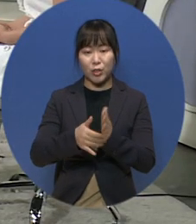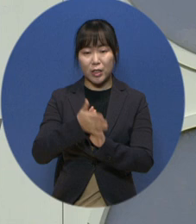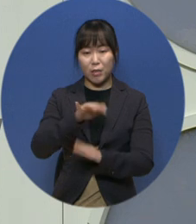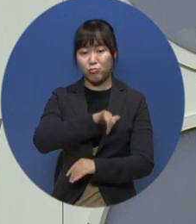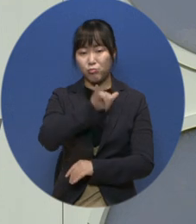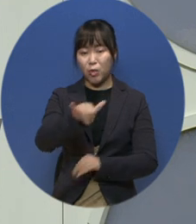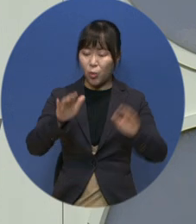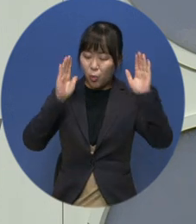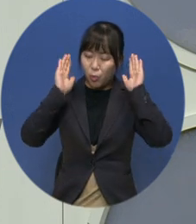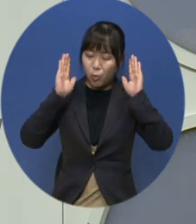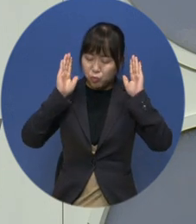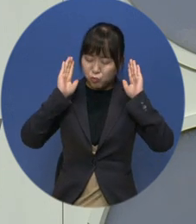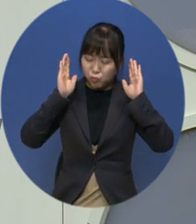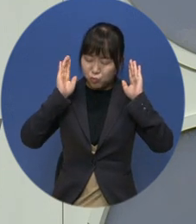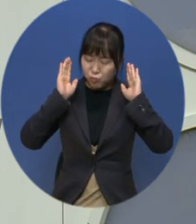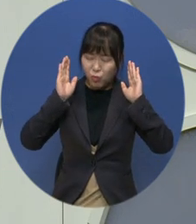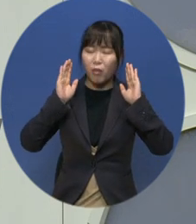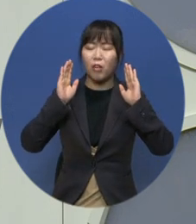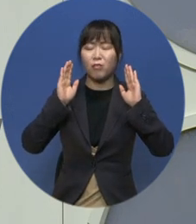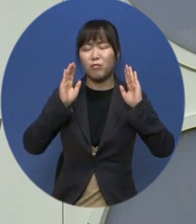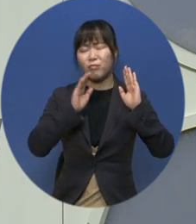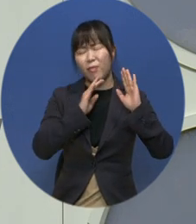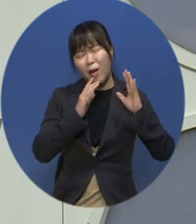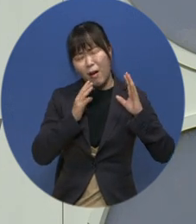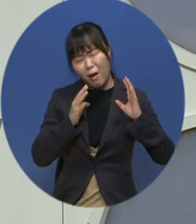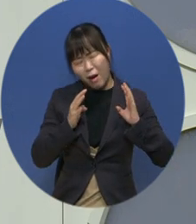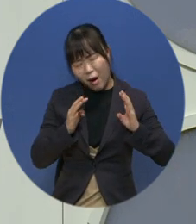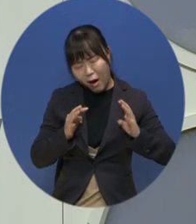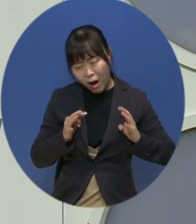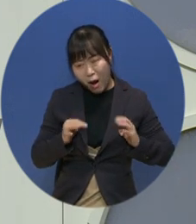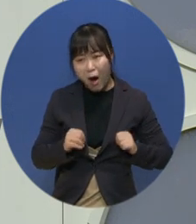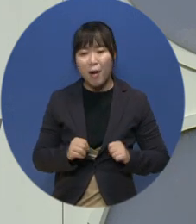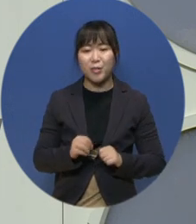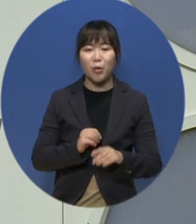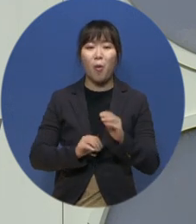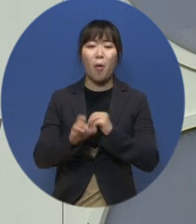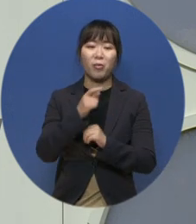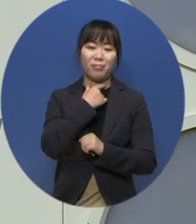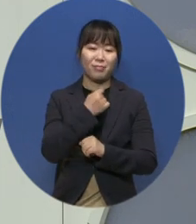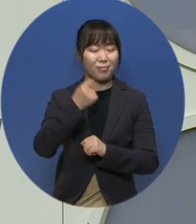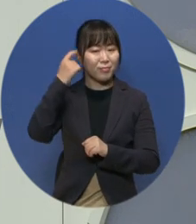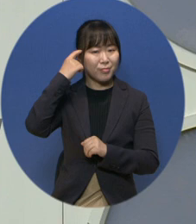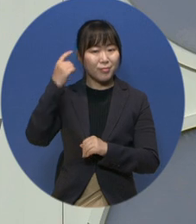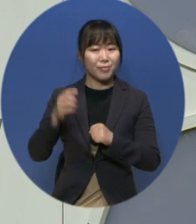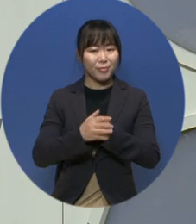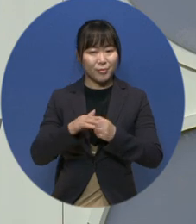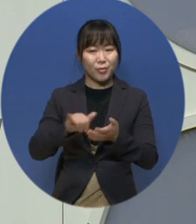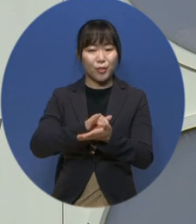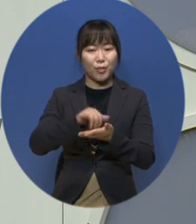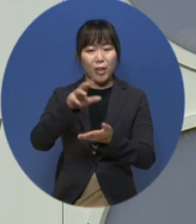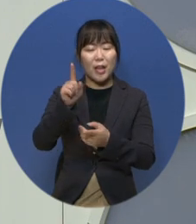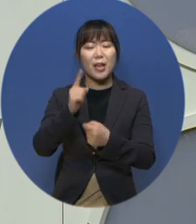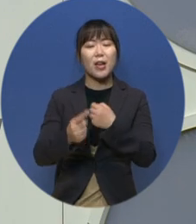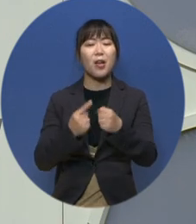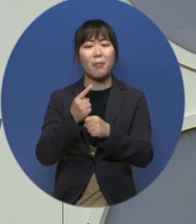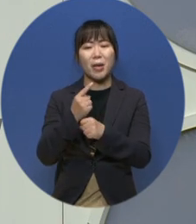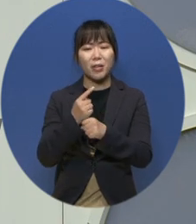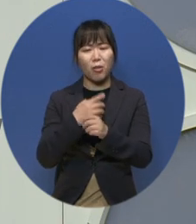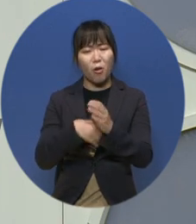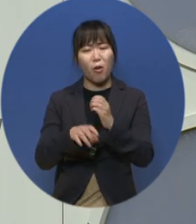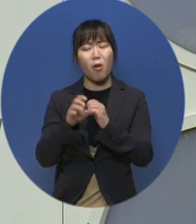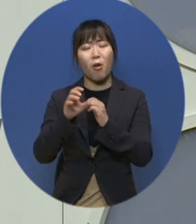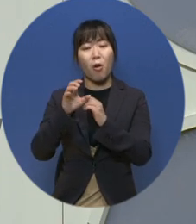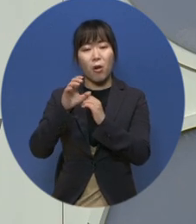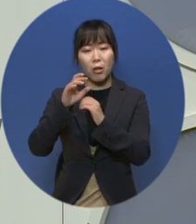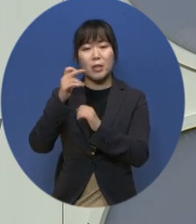보니까 너무 많은 걸 배우고 싶은 거예요. 그래서 이제 뉴욕에 1년만 더 있자, 1년만 더 있자 그러다